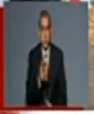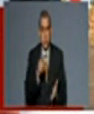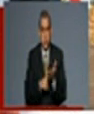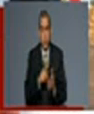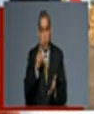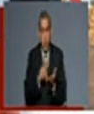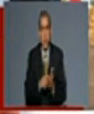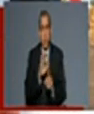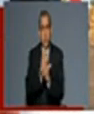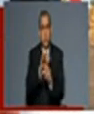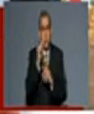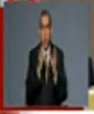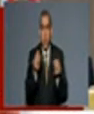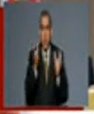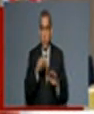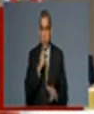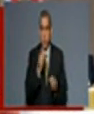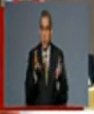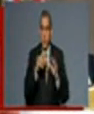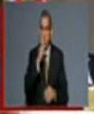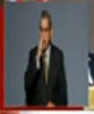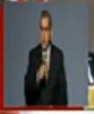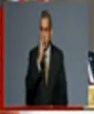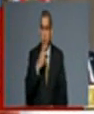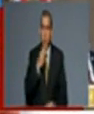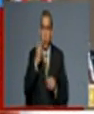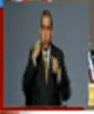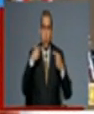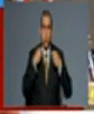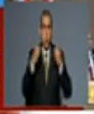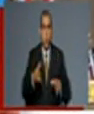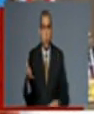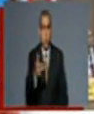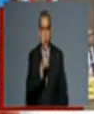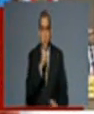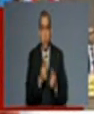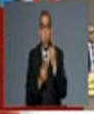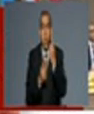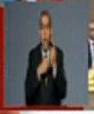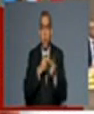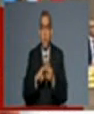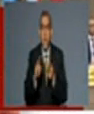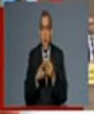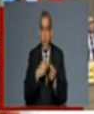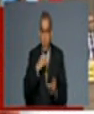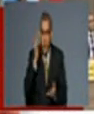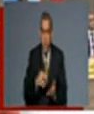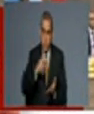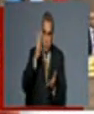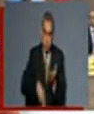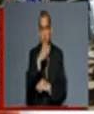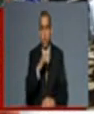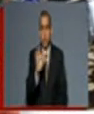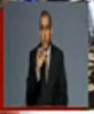بنفس الياته والناس ما تزهقش بسرعه. يعني الناس لا تزهق، يعني محتاجه نفس